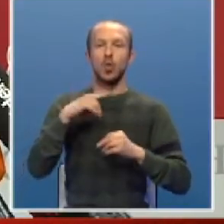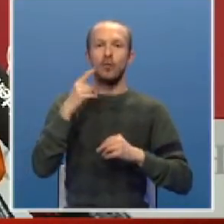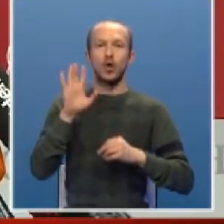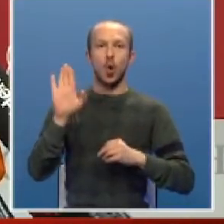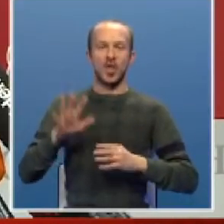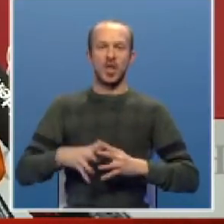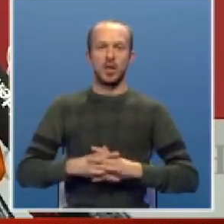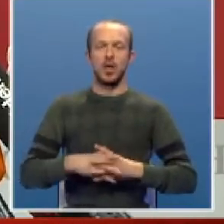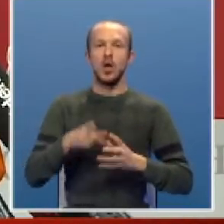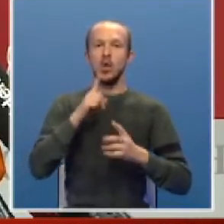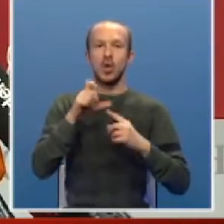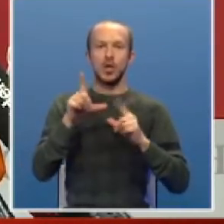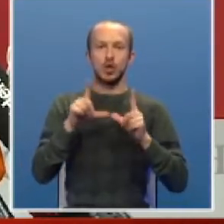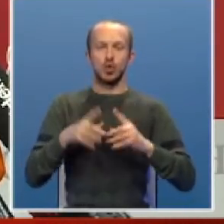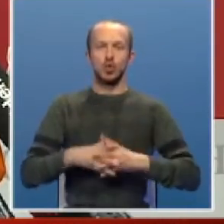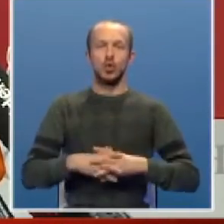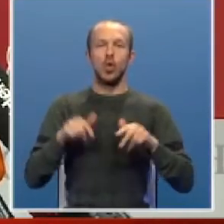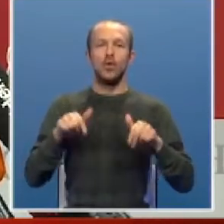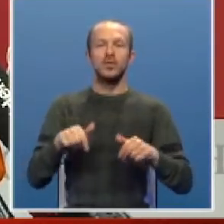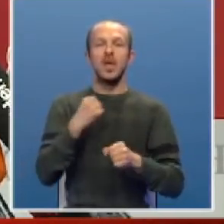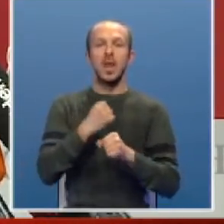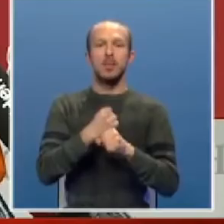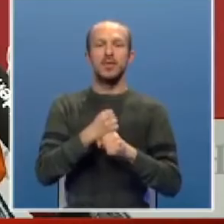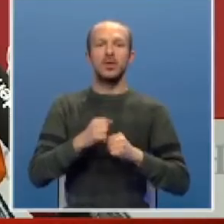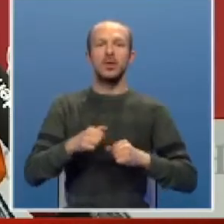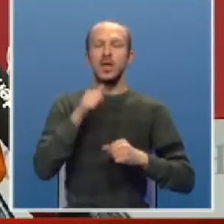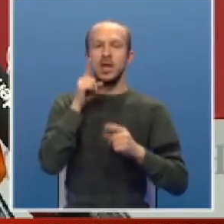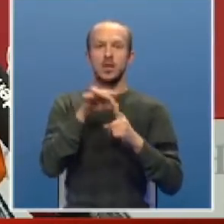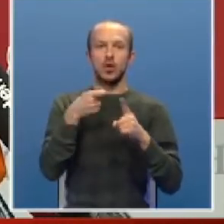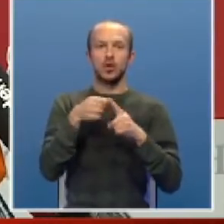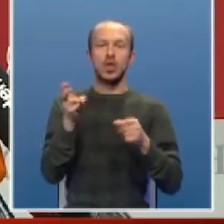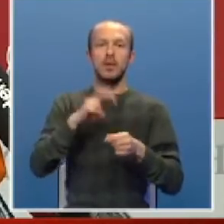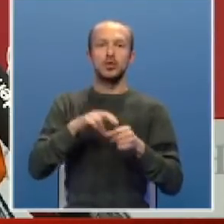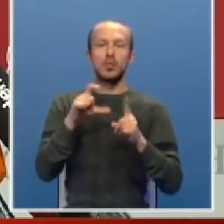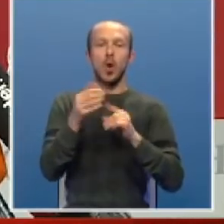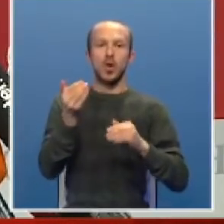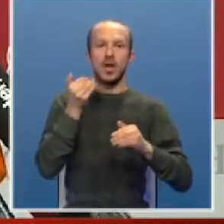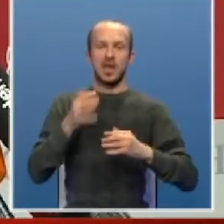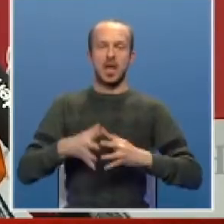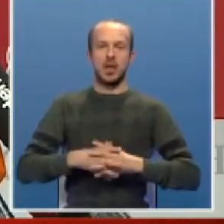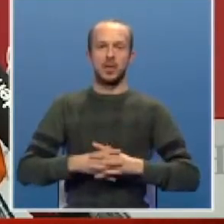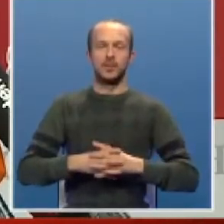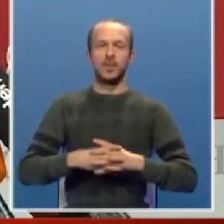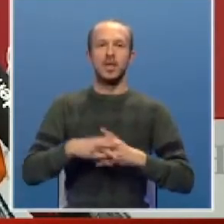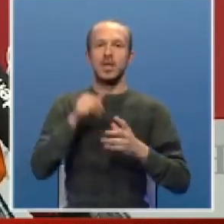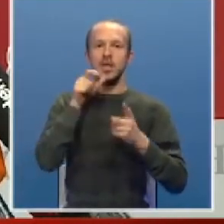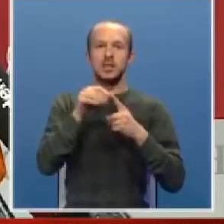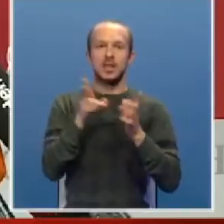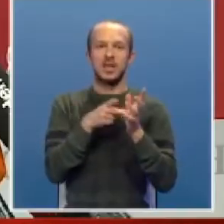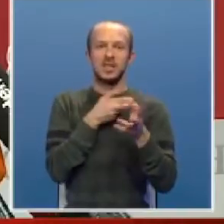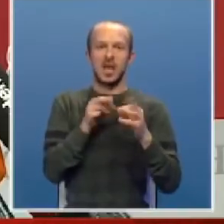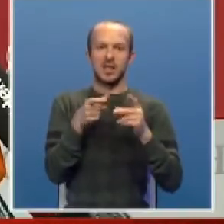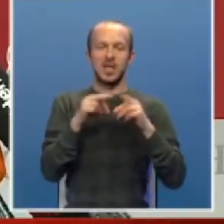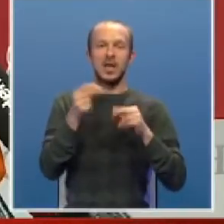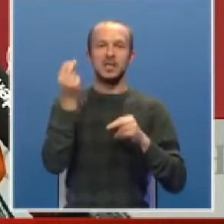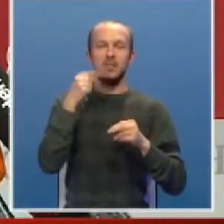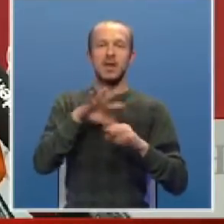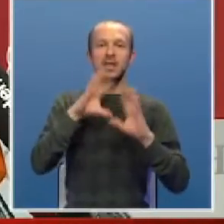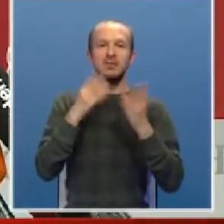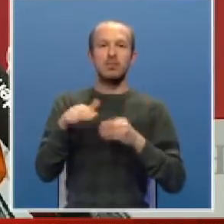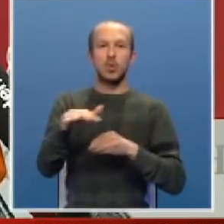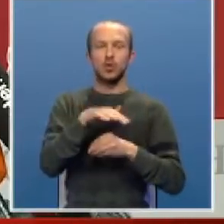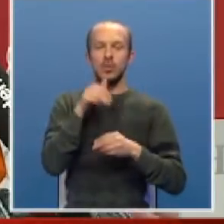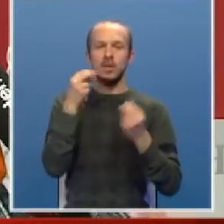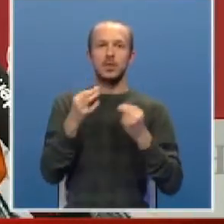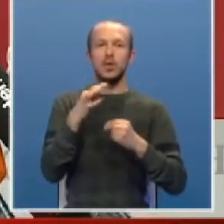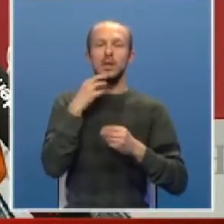koji su ovdje napravili ideološke pristupe od ranije satanizacije Srba na svim prostorima, pa zato